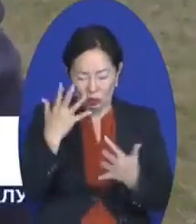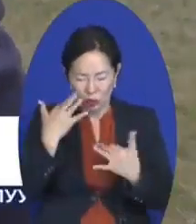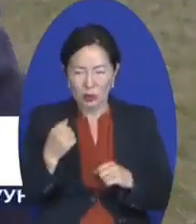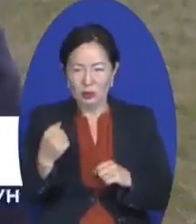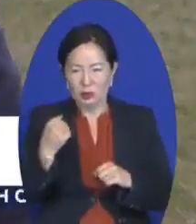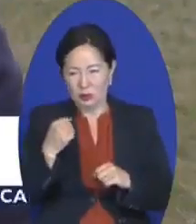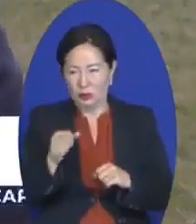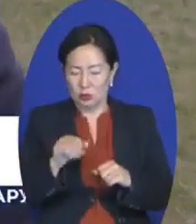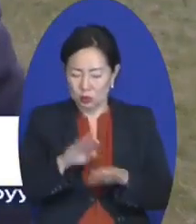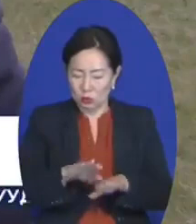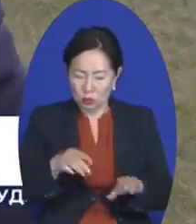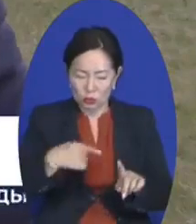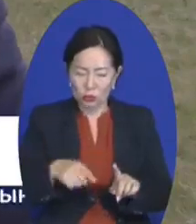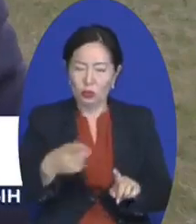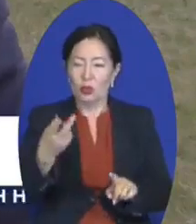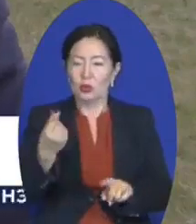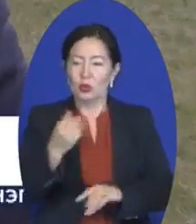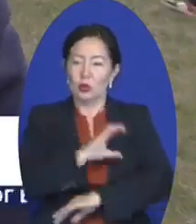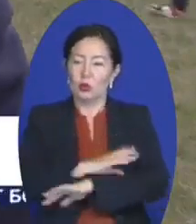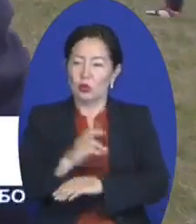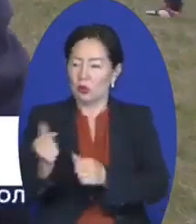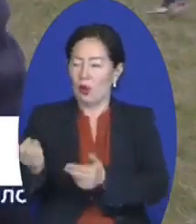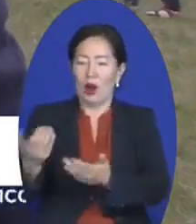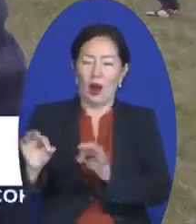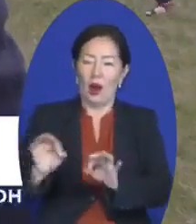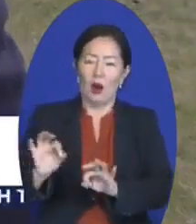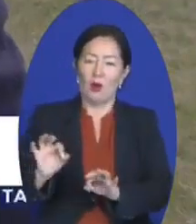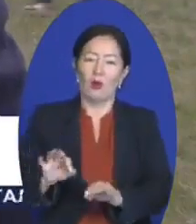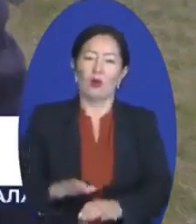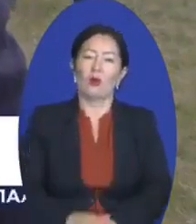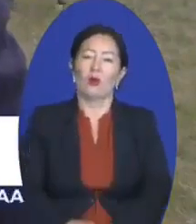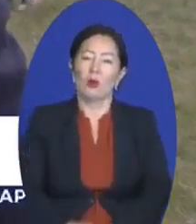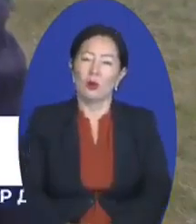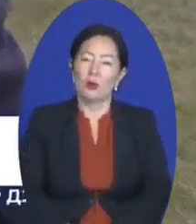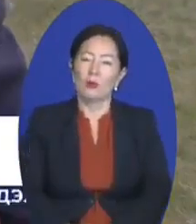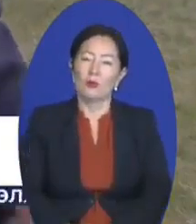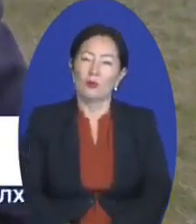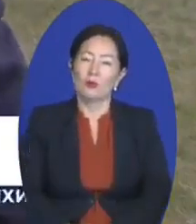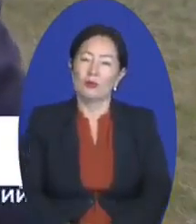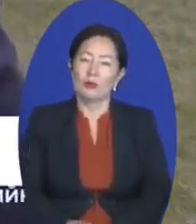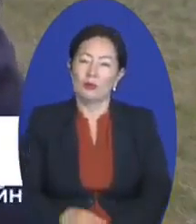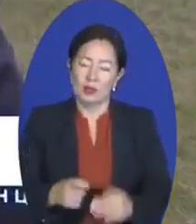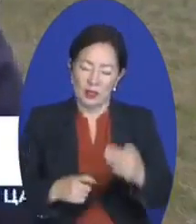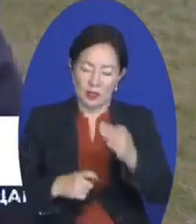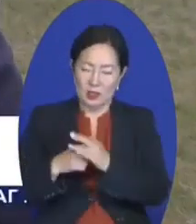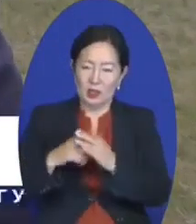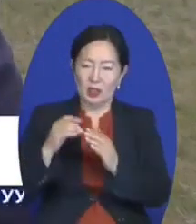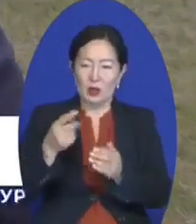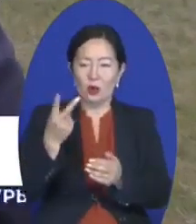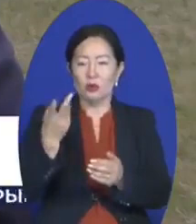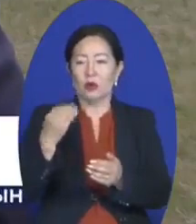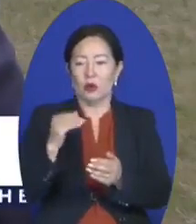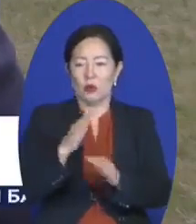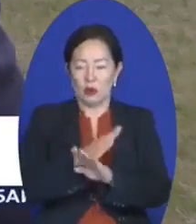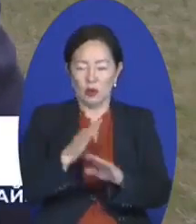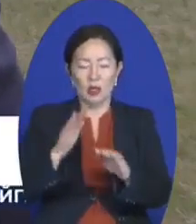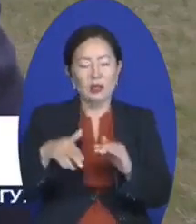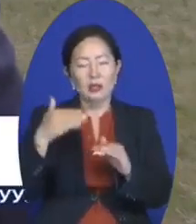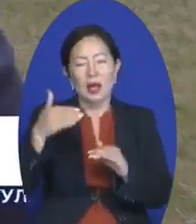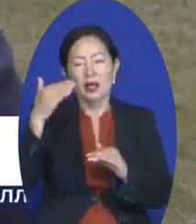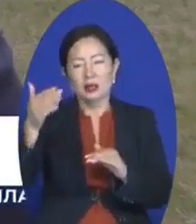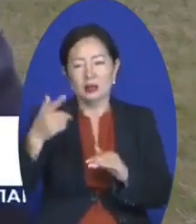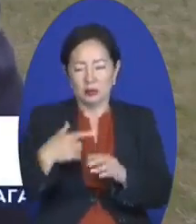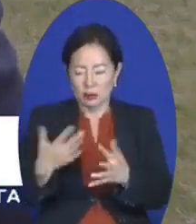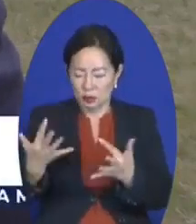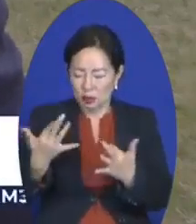нөгөө хүүхдүүдээс төлбөр юу авахгүй болохоор бас хязгаартай 250. Цаашдаа бид нар мэдээж